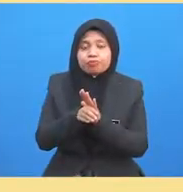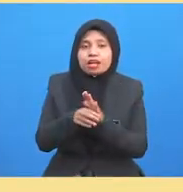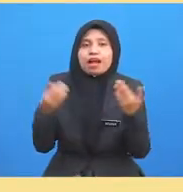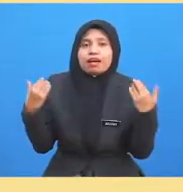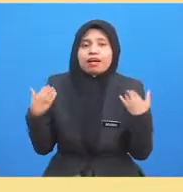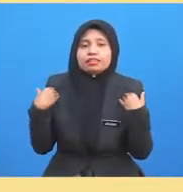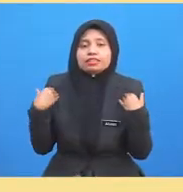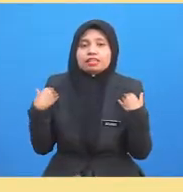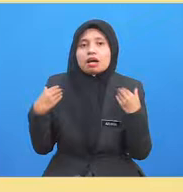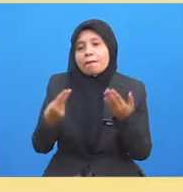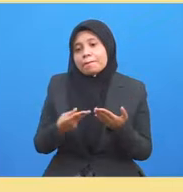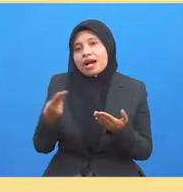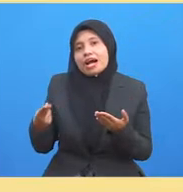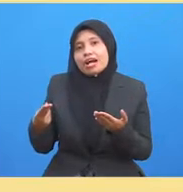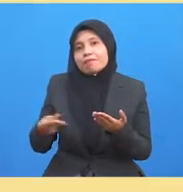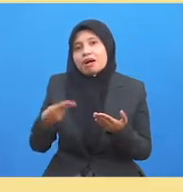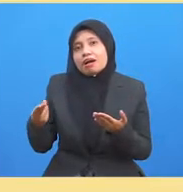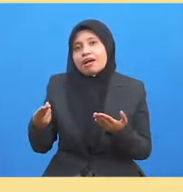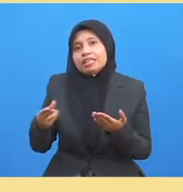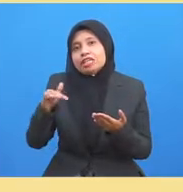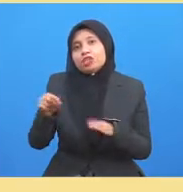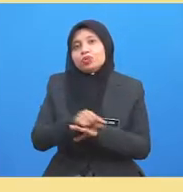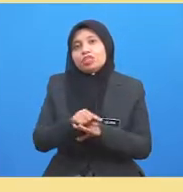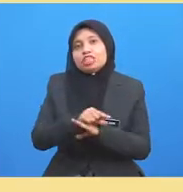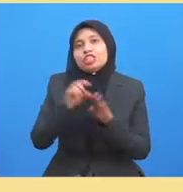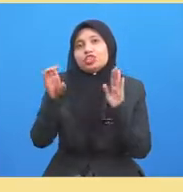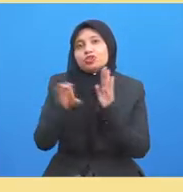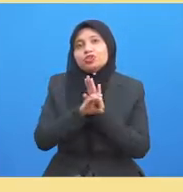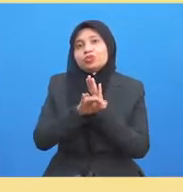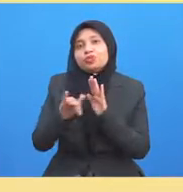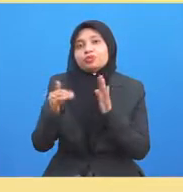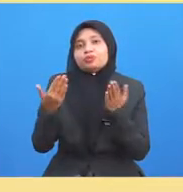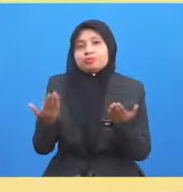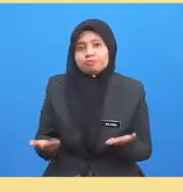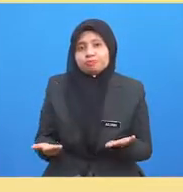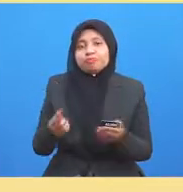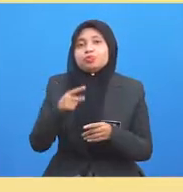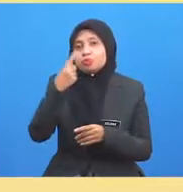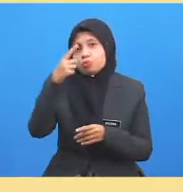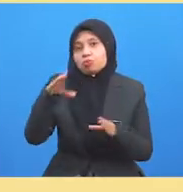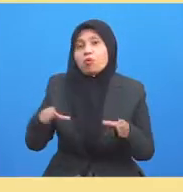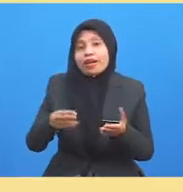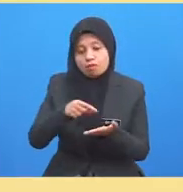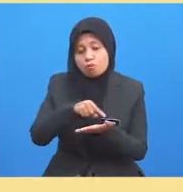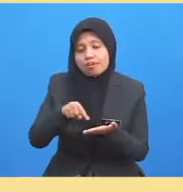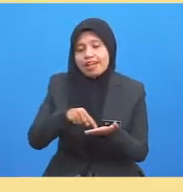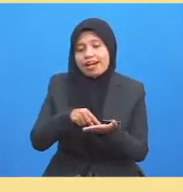Terdapat pelbagai bahan yang boleh digunakan dalam penghasilan sesebuah model